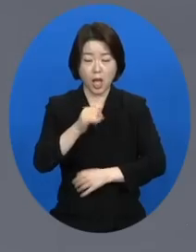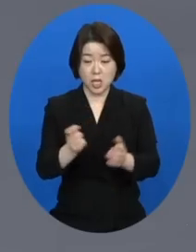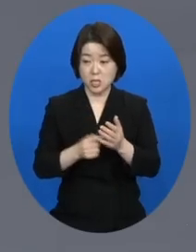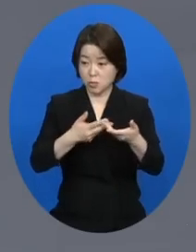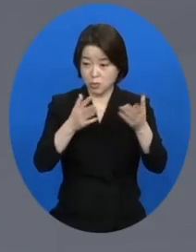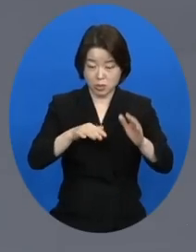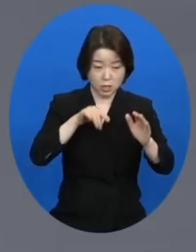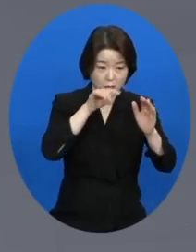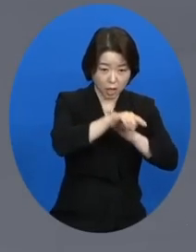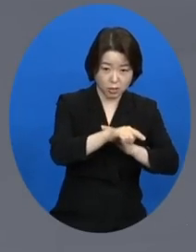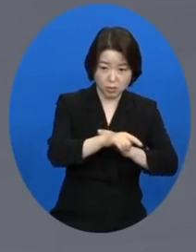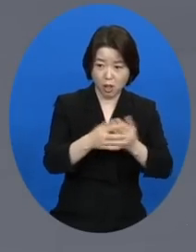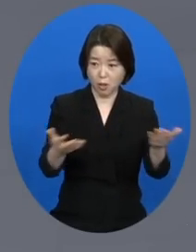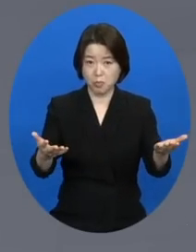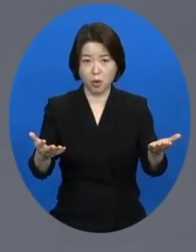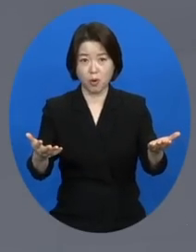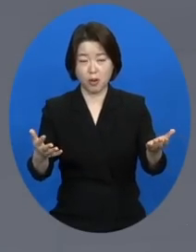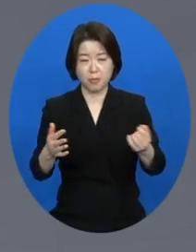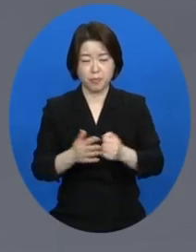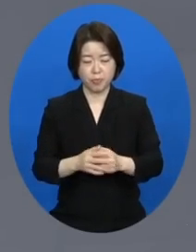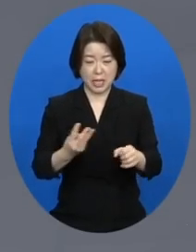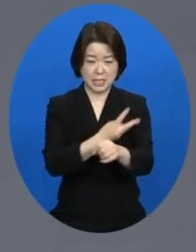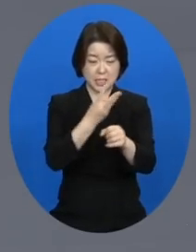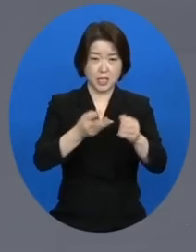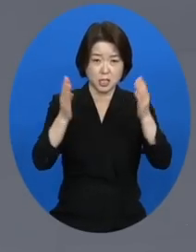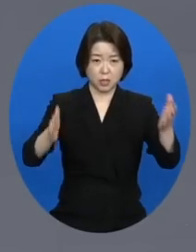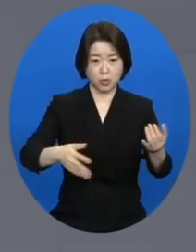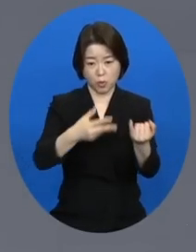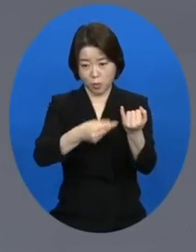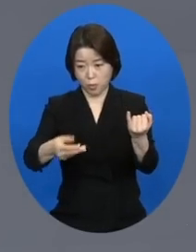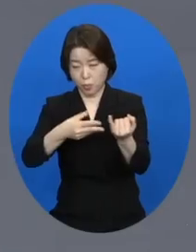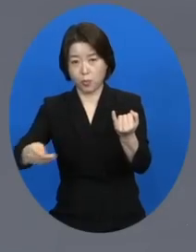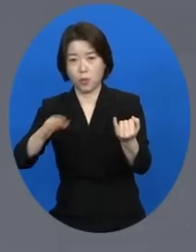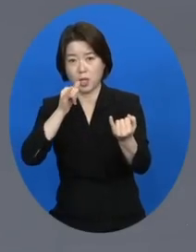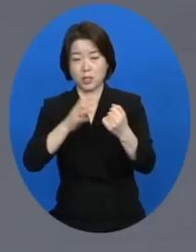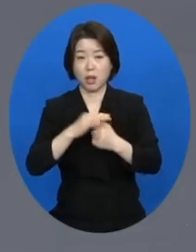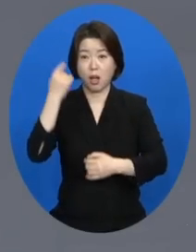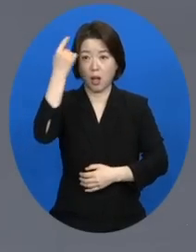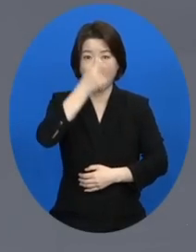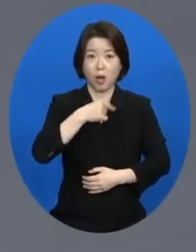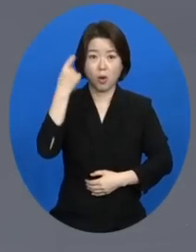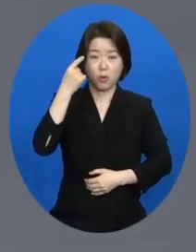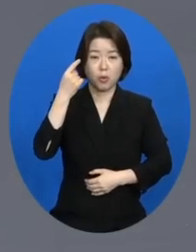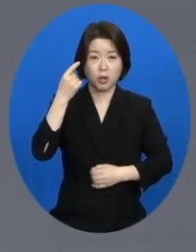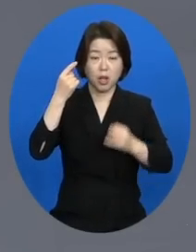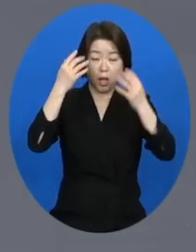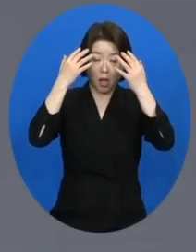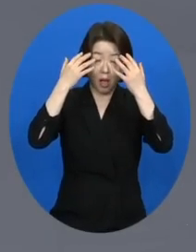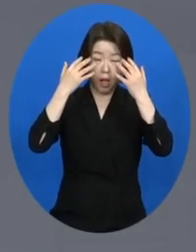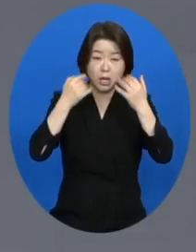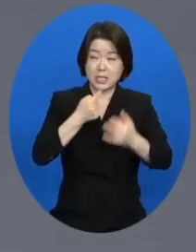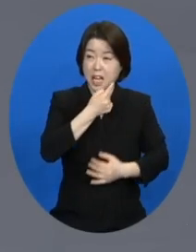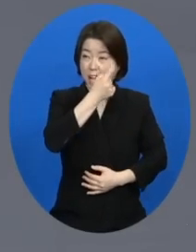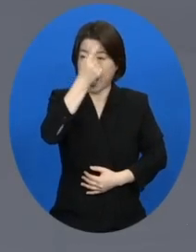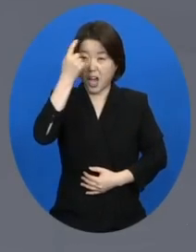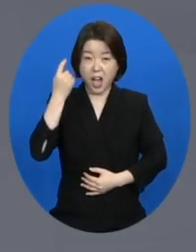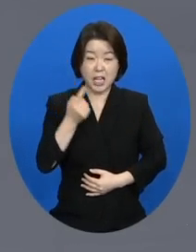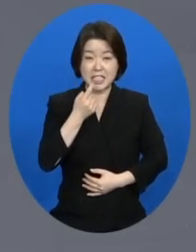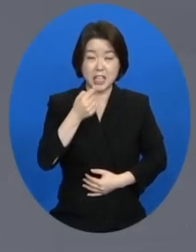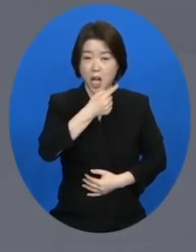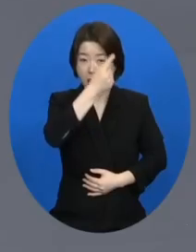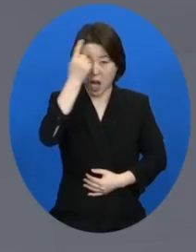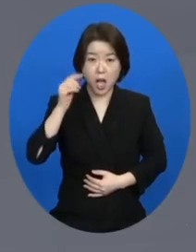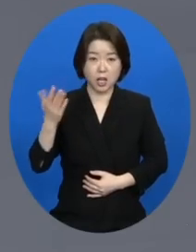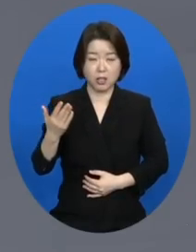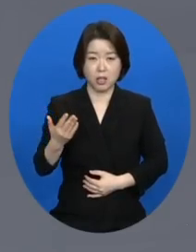갔는데 근데 3시간 넘게 피를 계속 흘리니까 사람이 얼굴이 사람이 이렇게 얼굴이 하얘질 수 있나 싶을 정도로 하얘지고